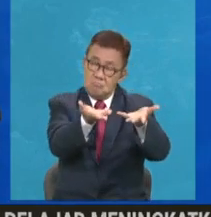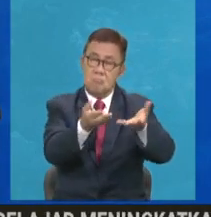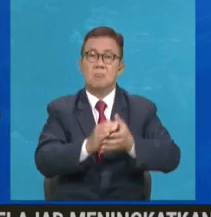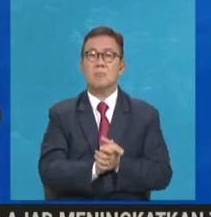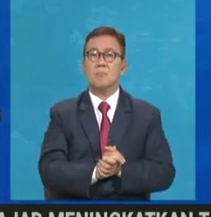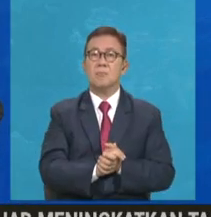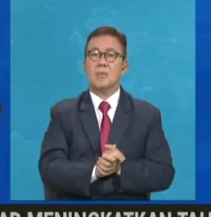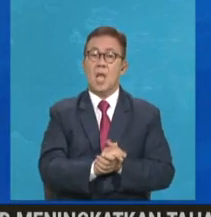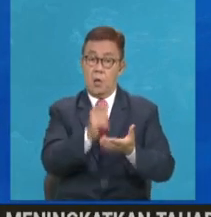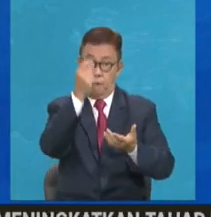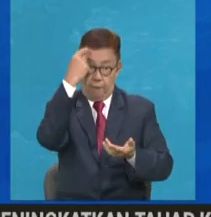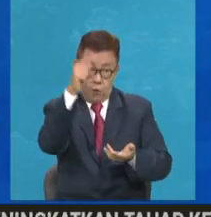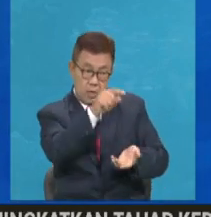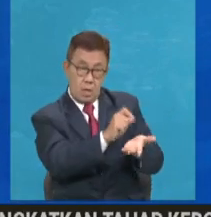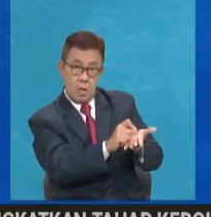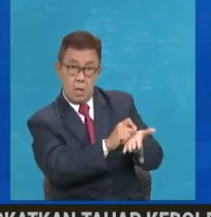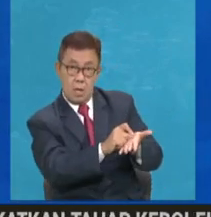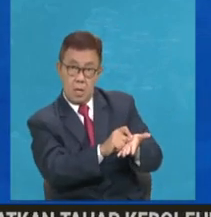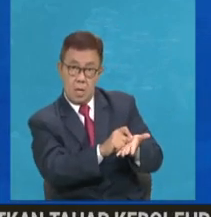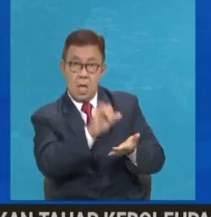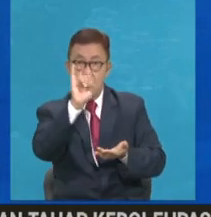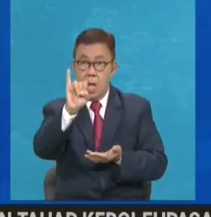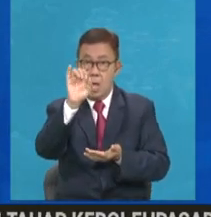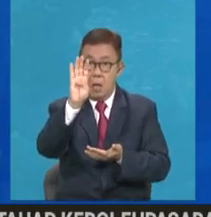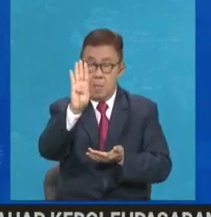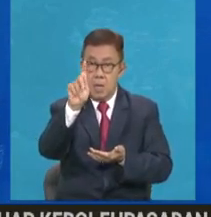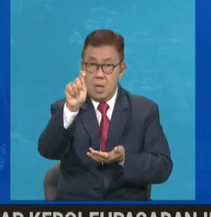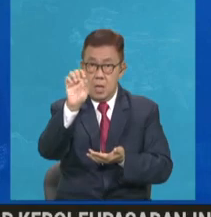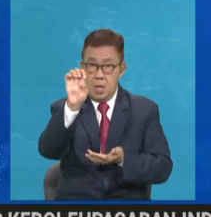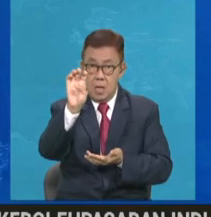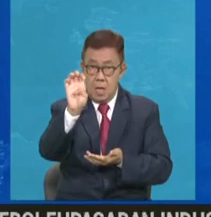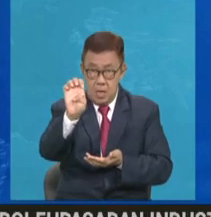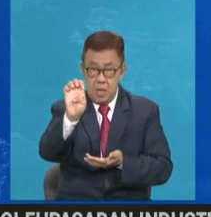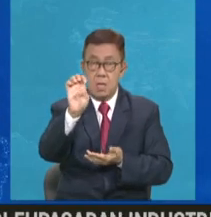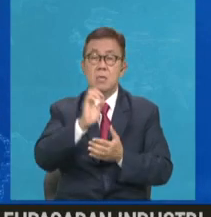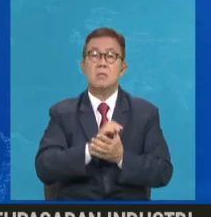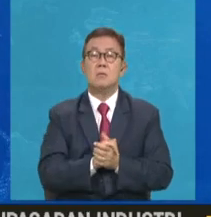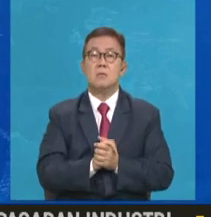majelis penandatanganan berlangsung di ibti kampus Sultan